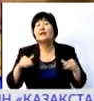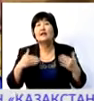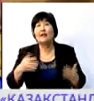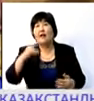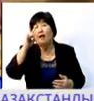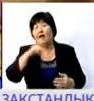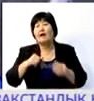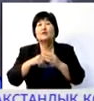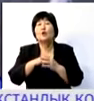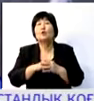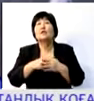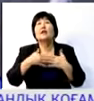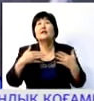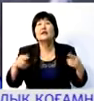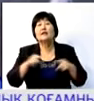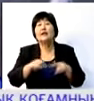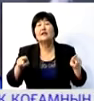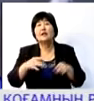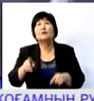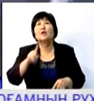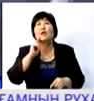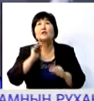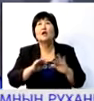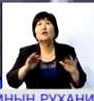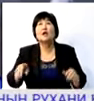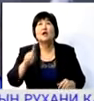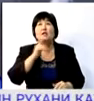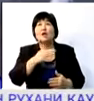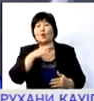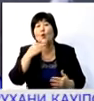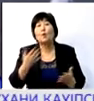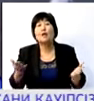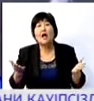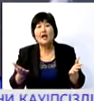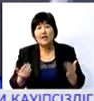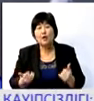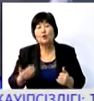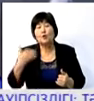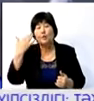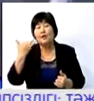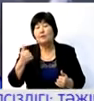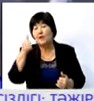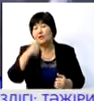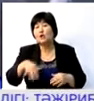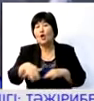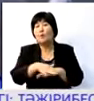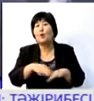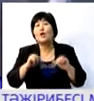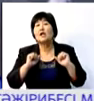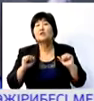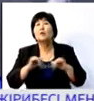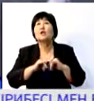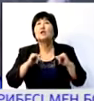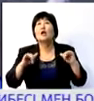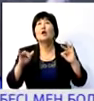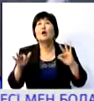күресін кеңінен насихаттап, оған жасөспірімдер мен жастарды көбірек тарту мақсатында биылғы жылы бұқаралық спортты дамыту